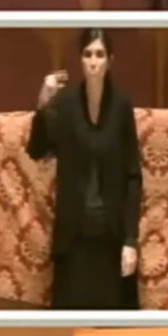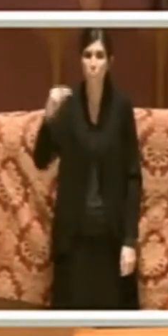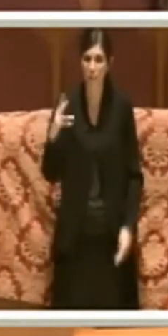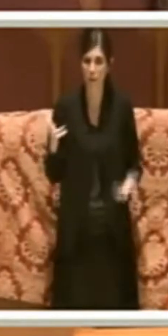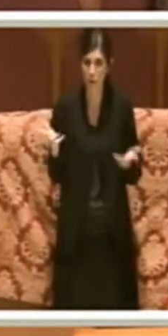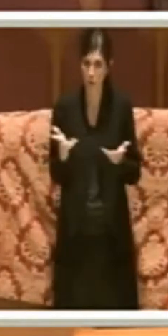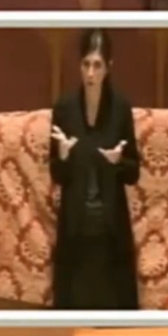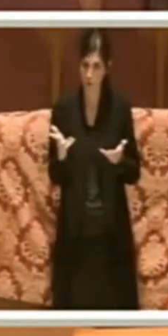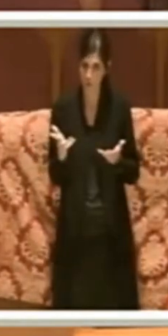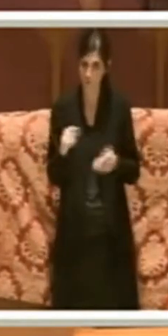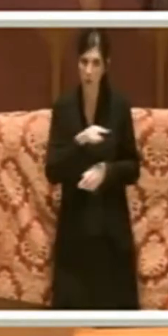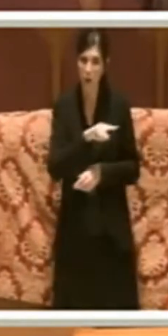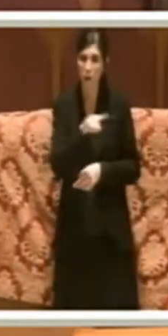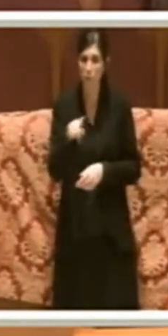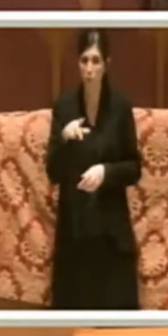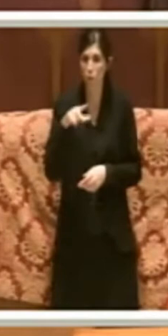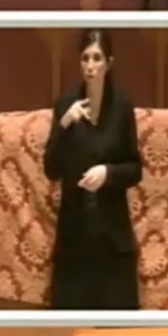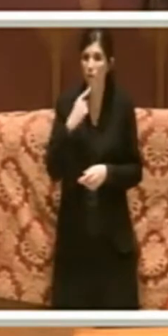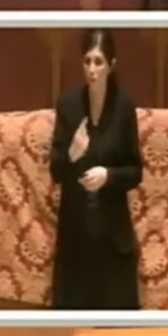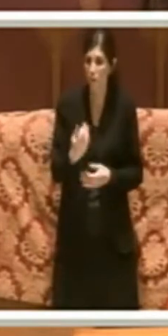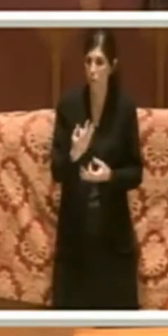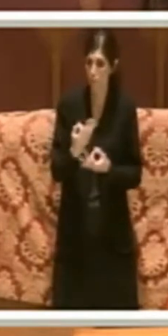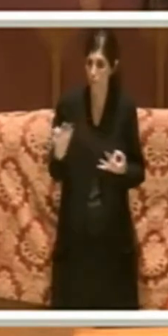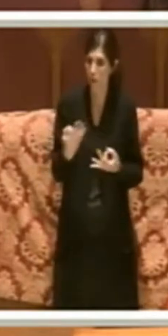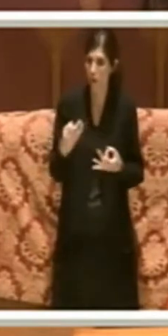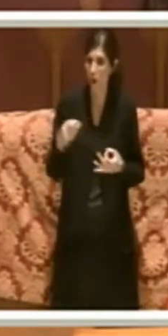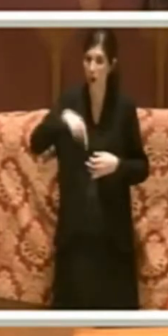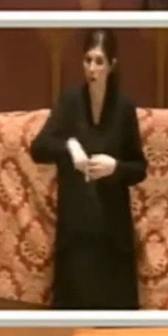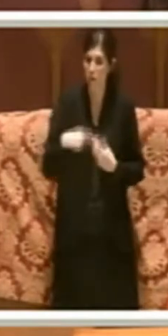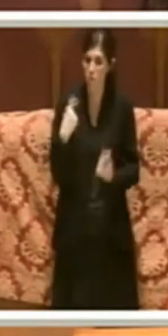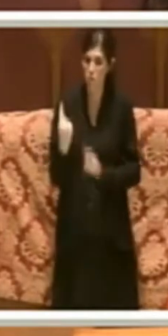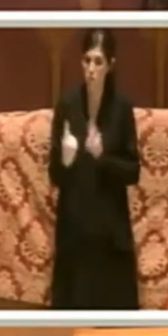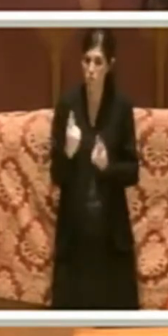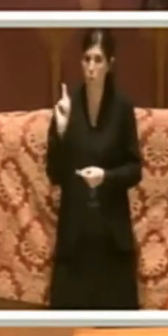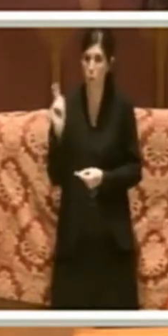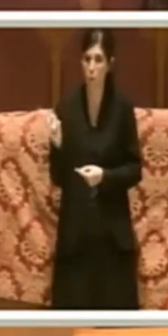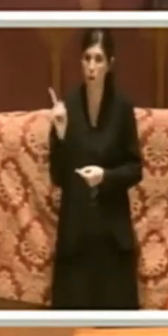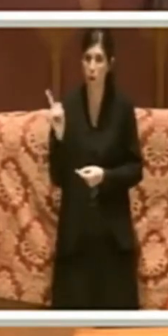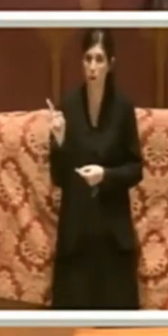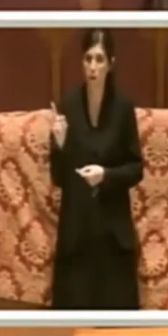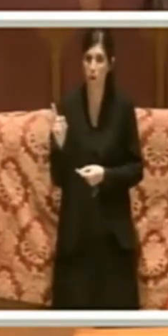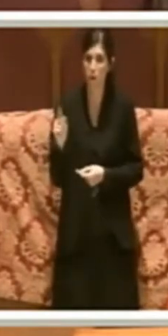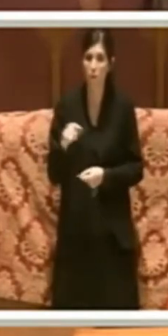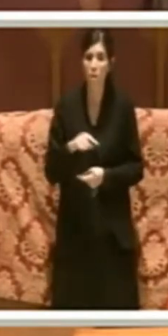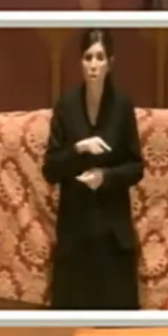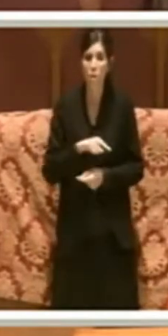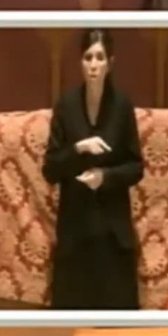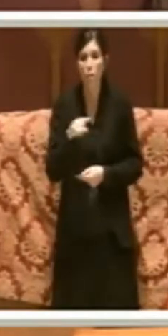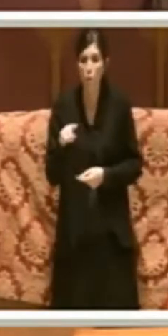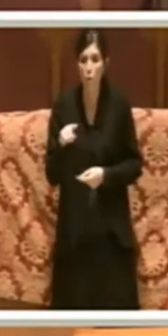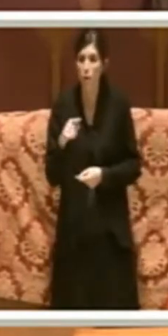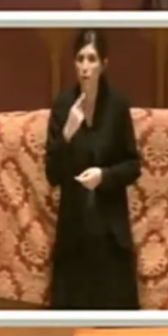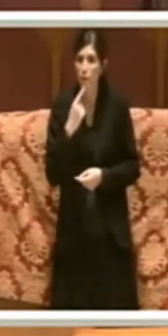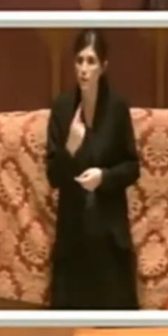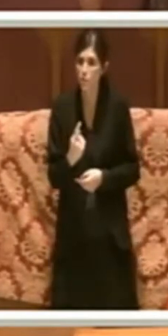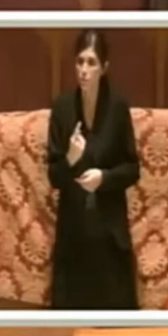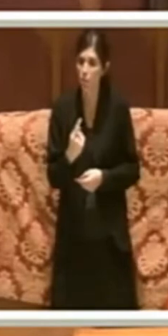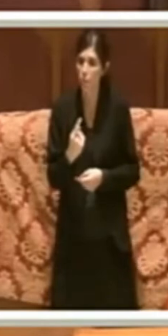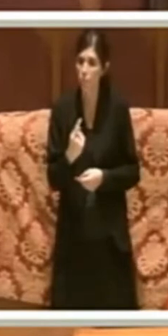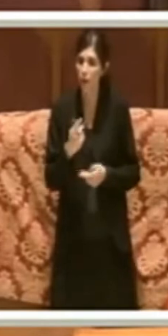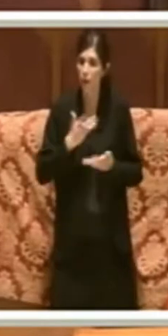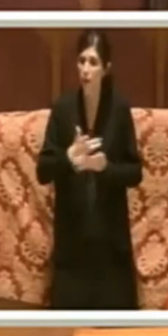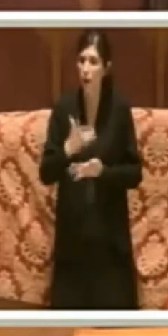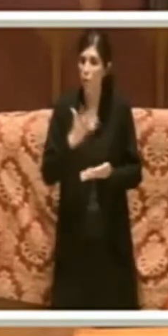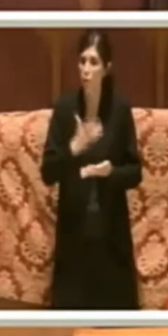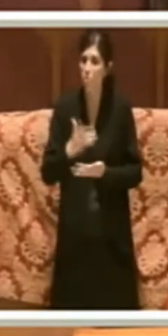Avete descritto bene la situazione, avete rappresentato esattamente quello che è, avete raccontato la